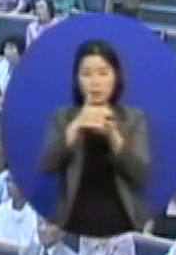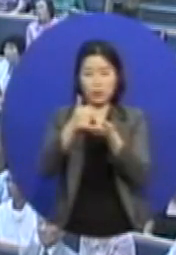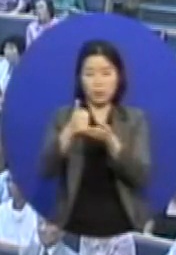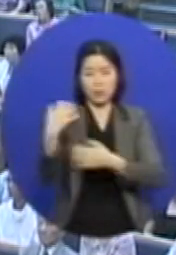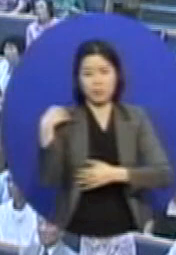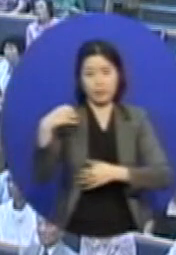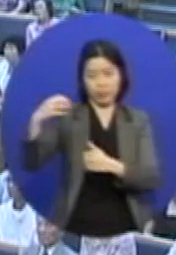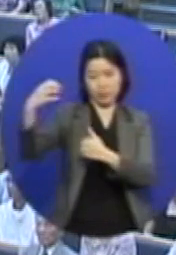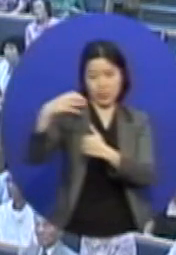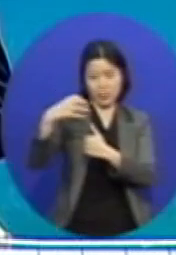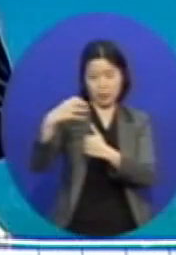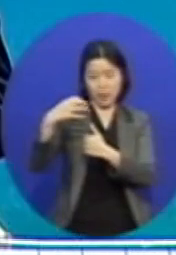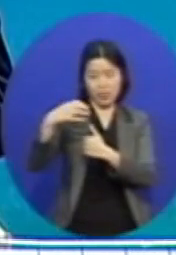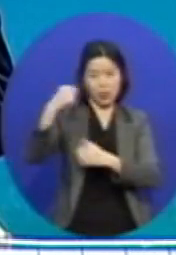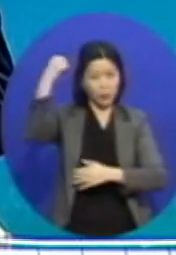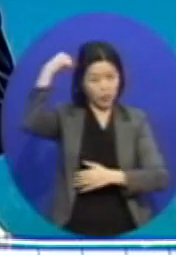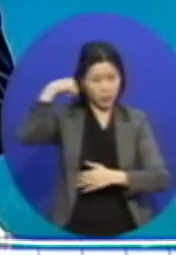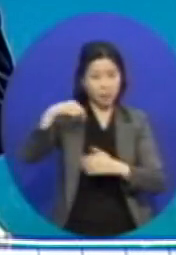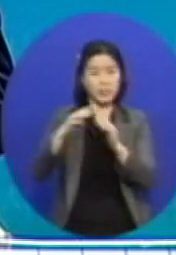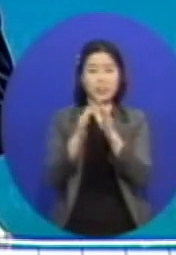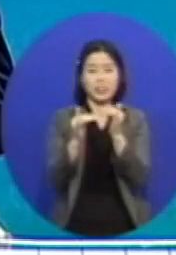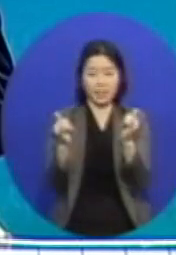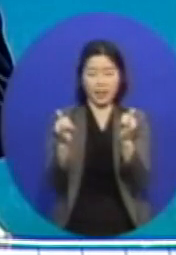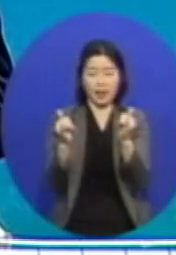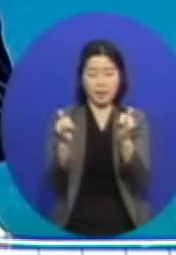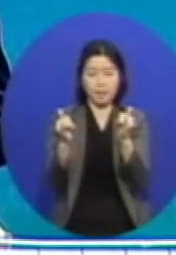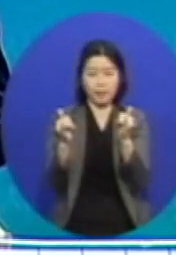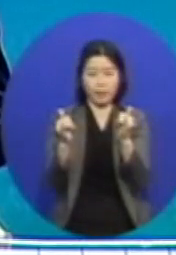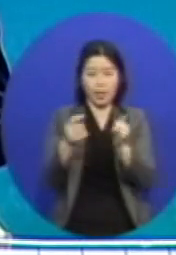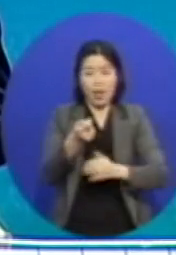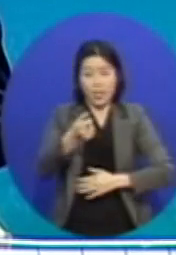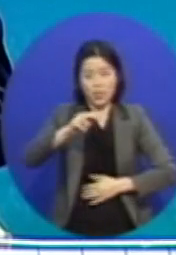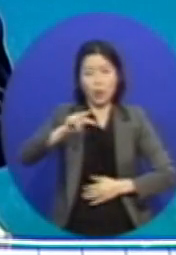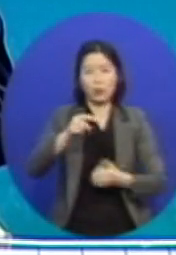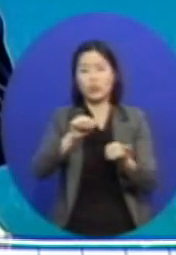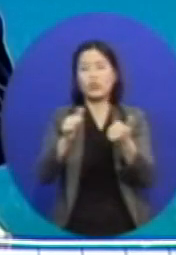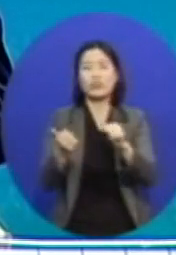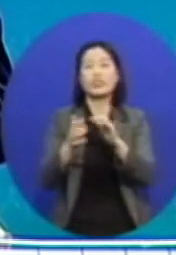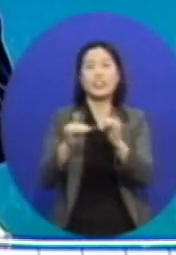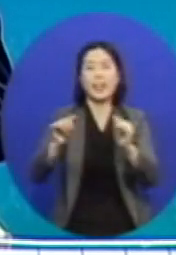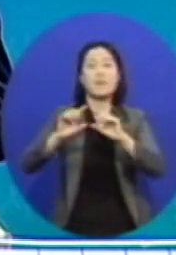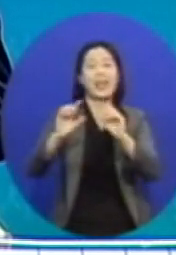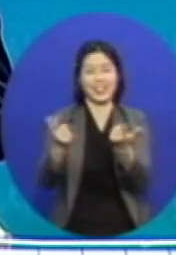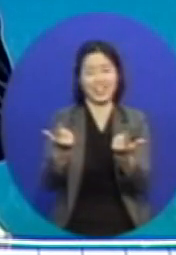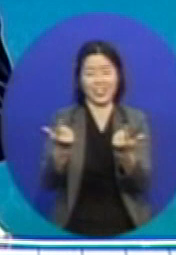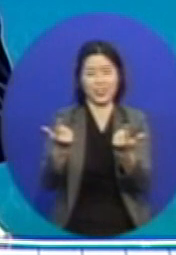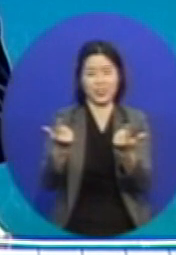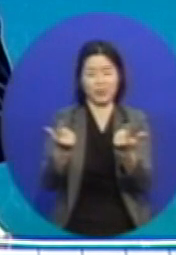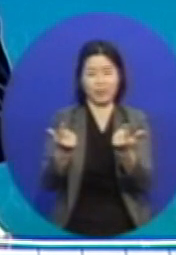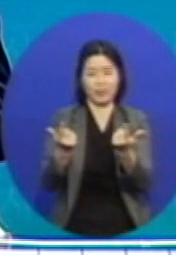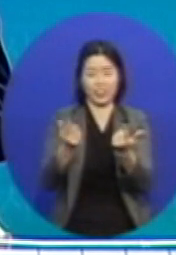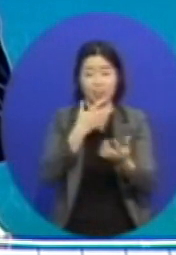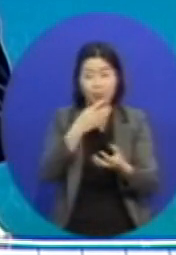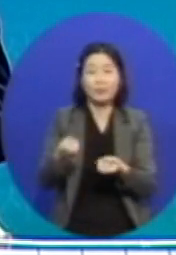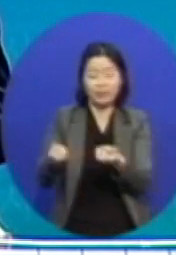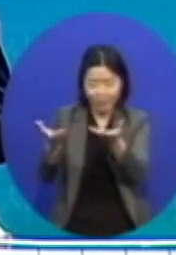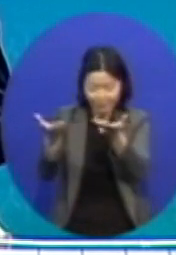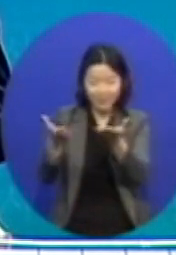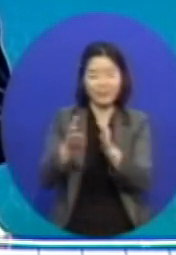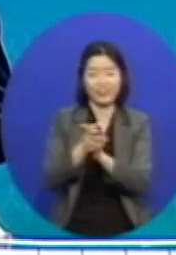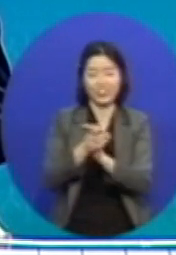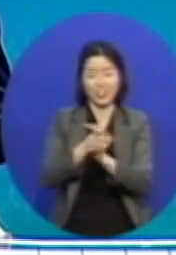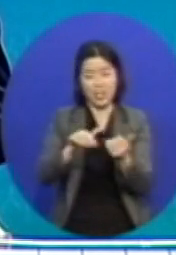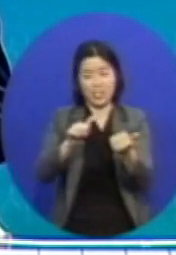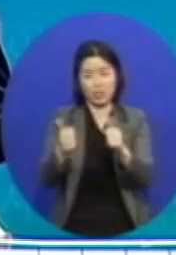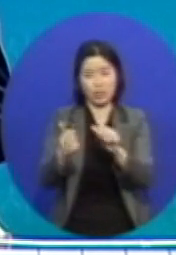이라고 느껴지시는 분들은 아 적어도 죽은 자는 아니에요 축하를 드려요 죽은